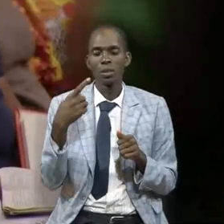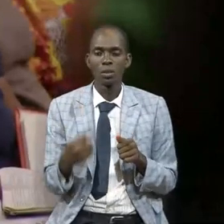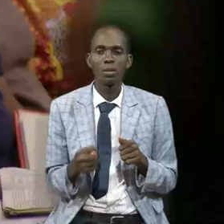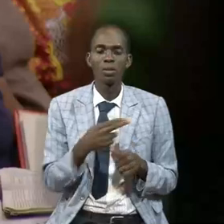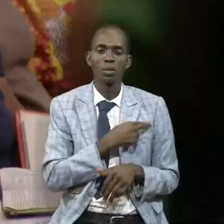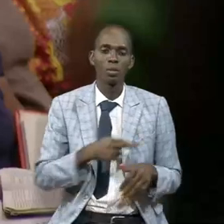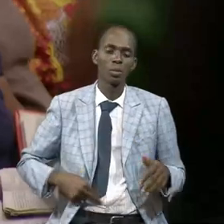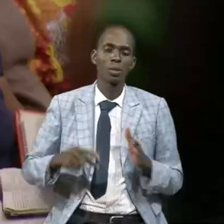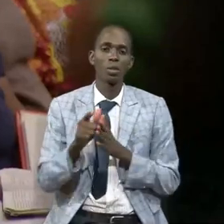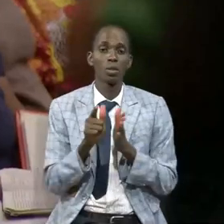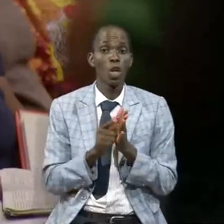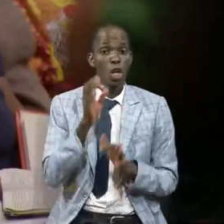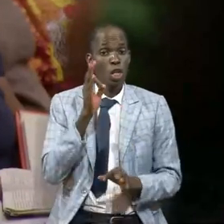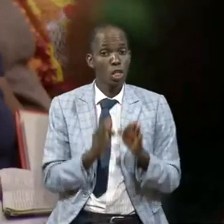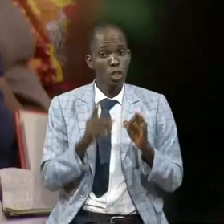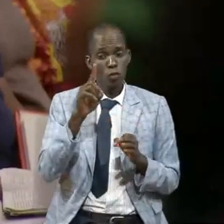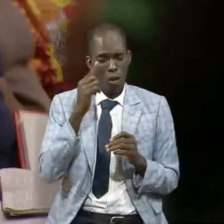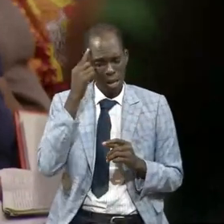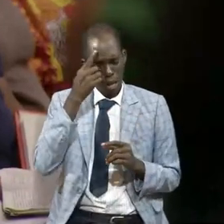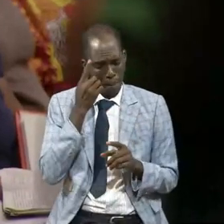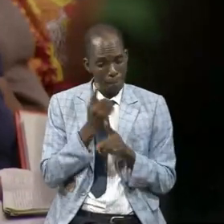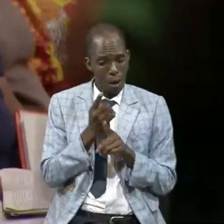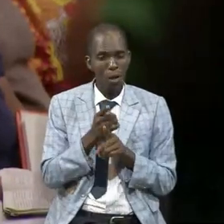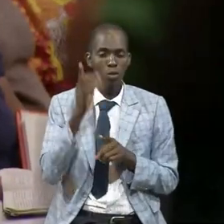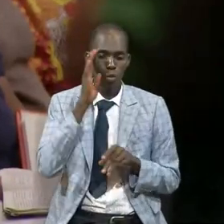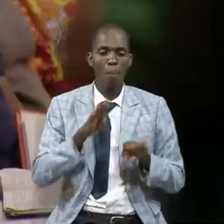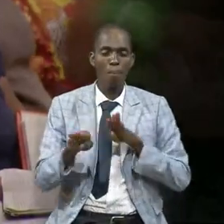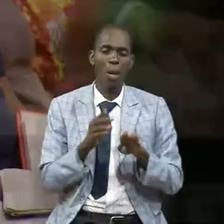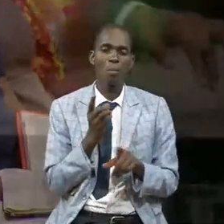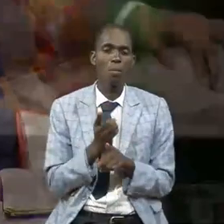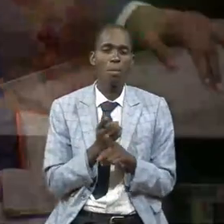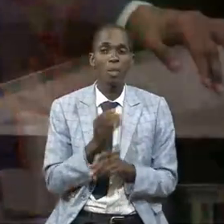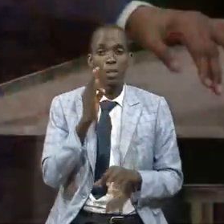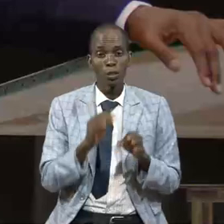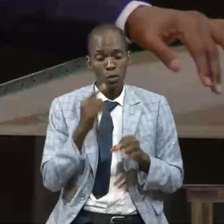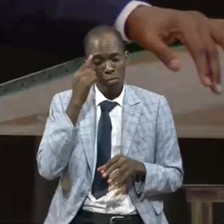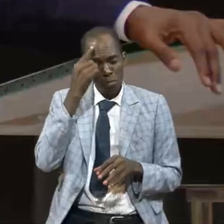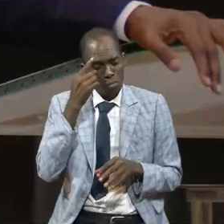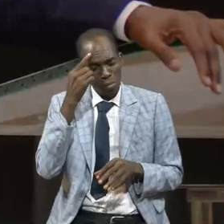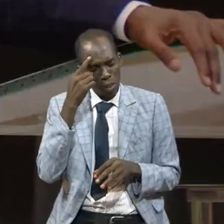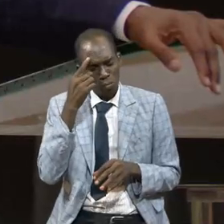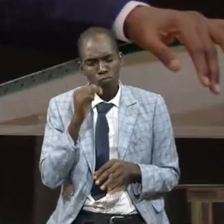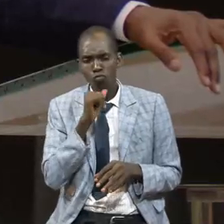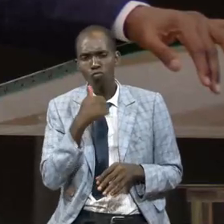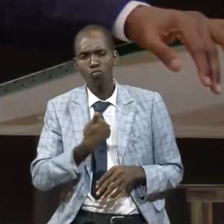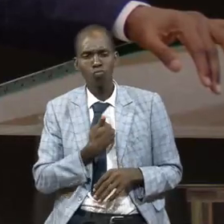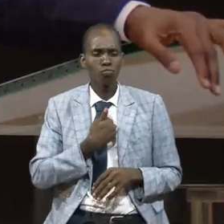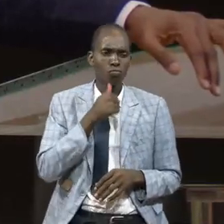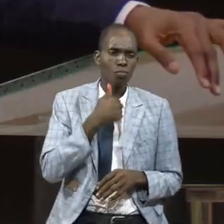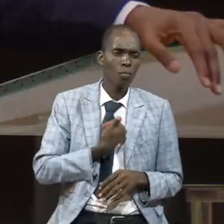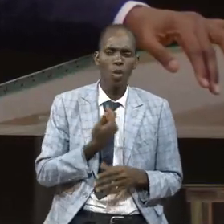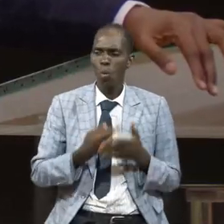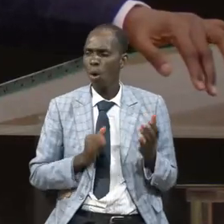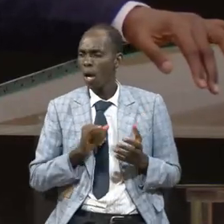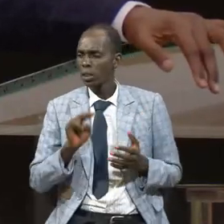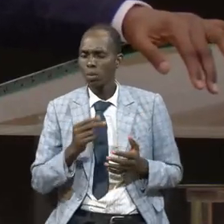c'est la façon dont vous pensez. Si vous pensez bien, vous allez bien agir. Si vous pensez bien, vous allez bien vous comporter. Si vous pensez bien, vous